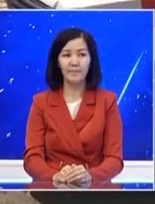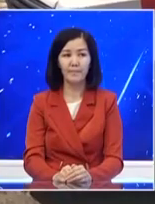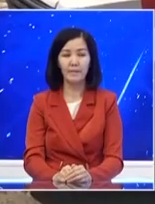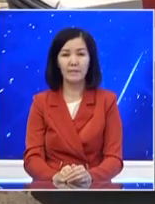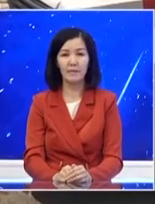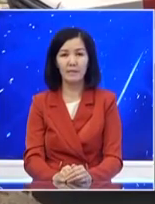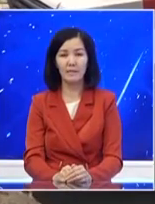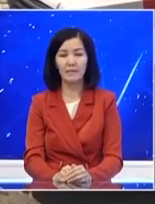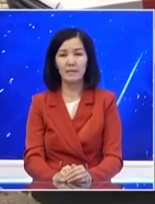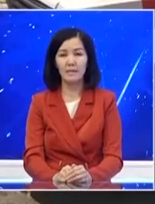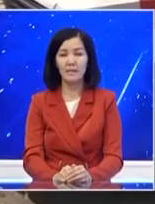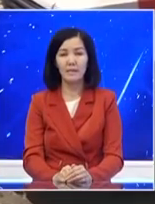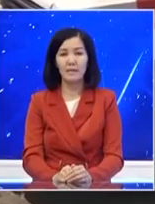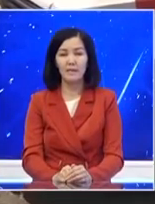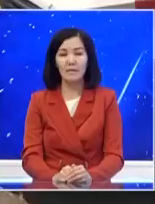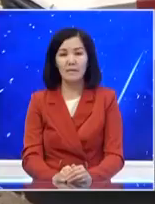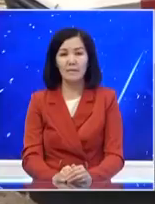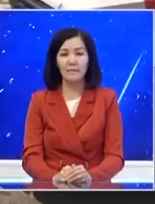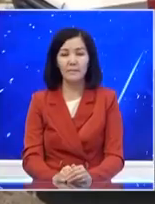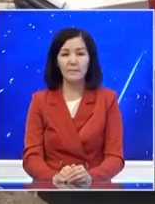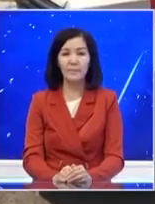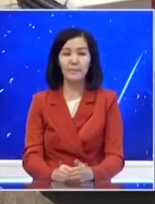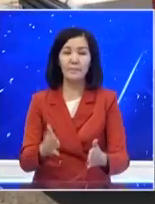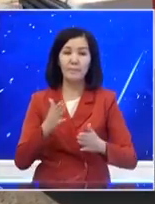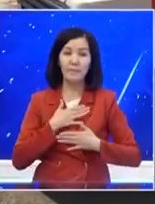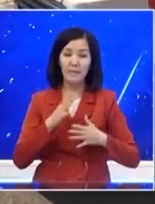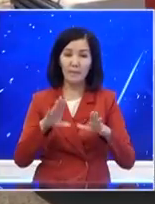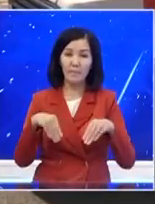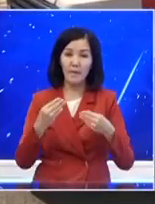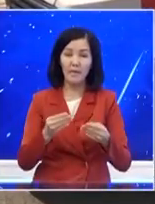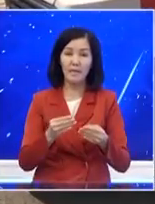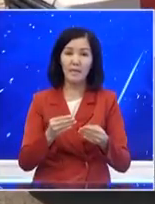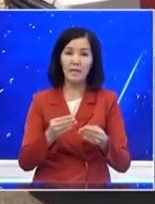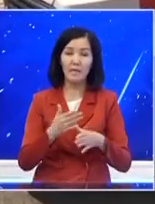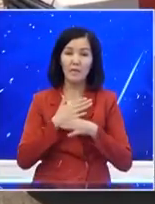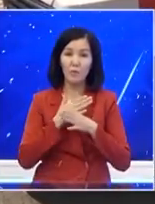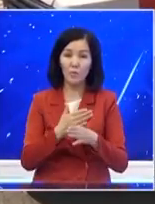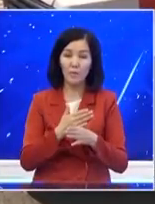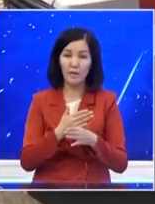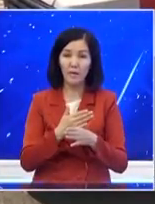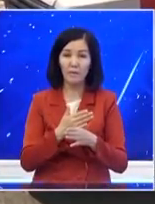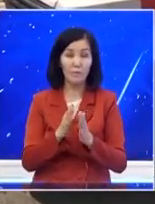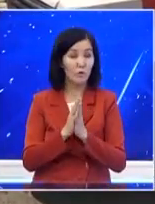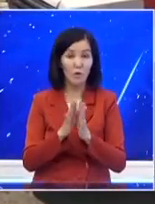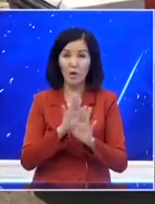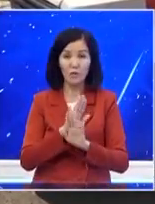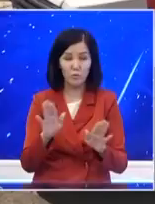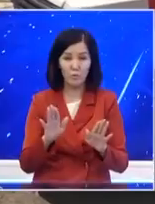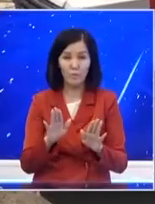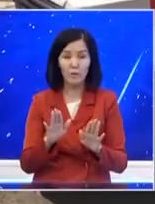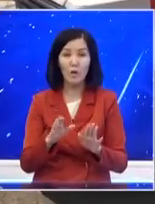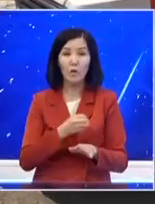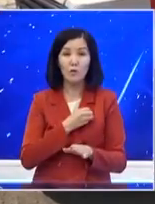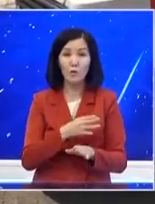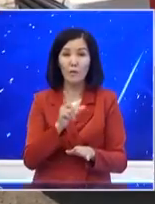Сегодня свидетельство тому, что нам дали машину. Бізге берілген мына көлік демеушілік тарапынан. Біз бұны сұраған жоқпыз. Алайда жомарт